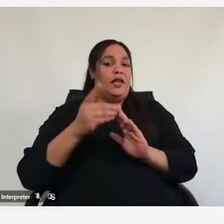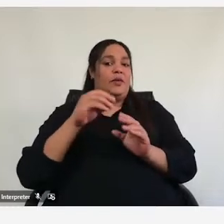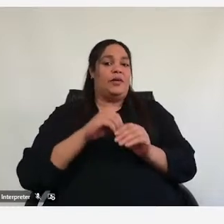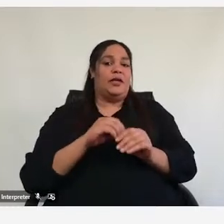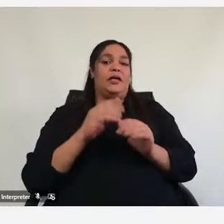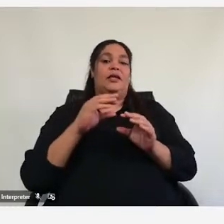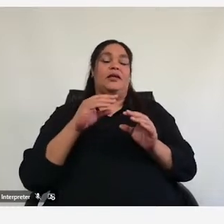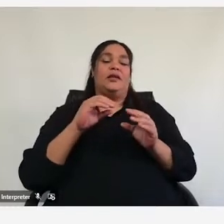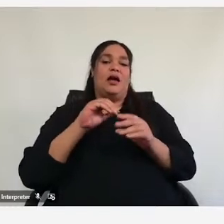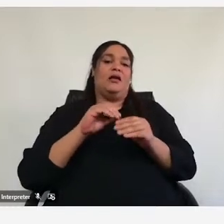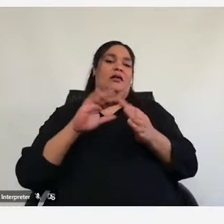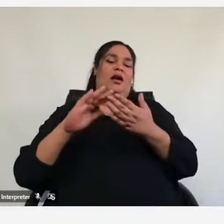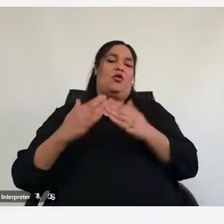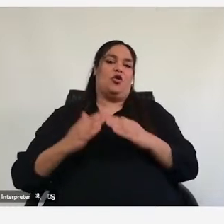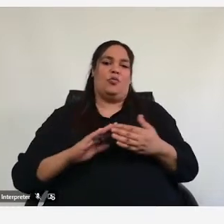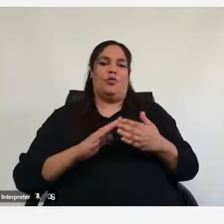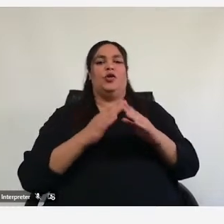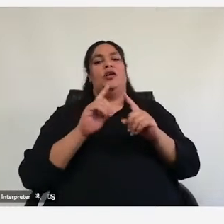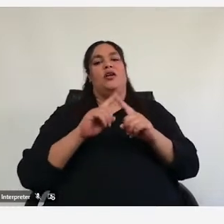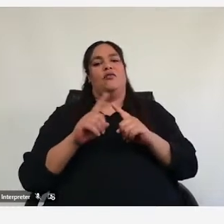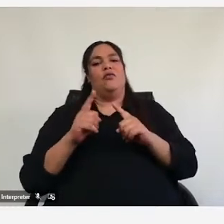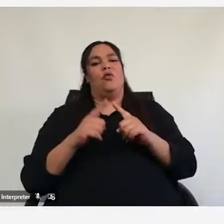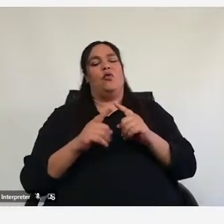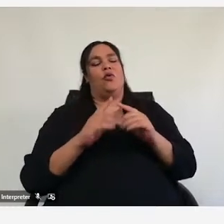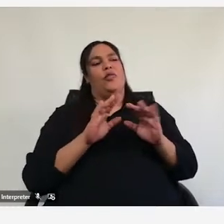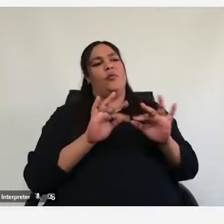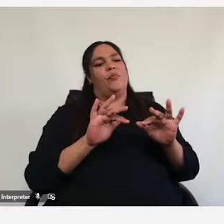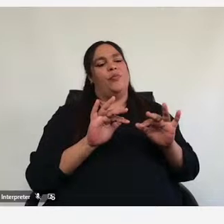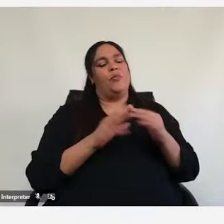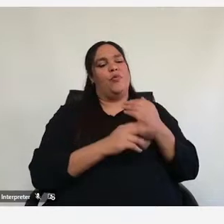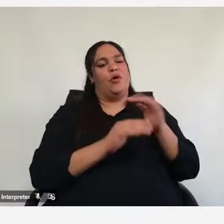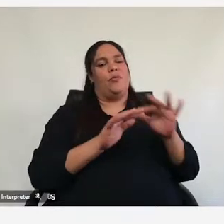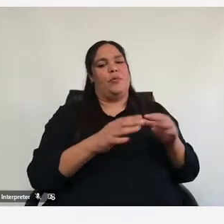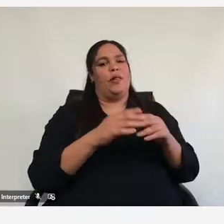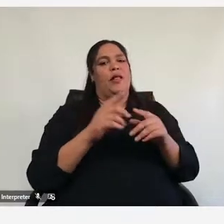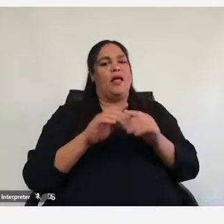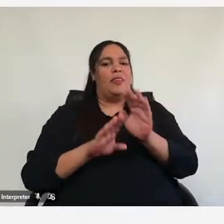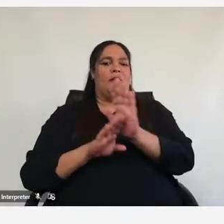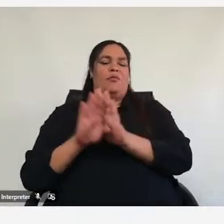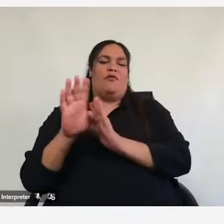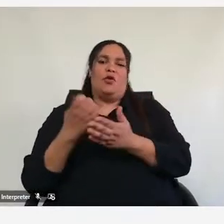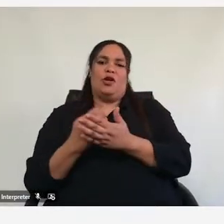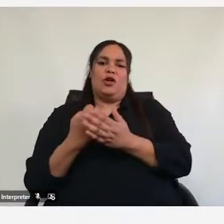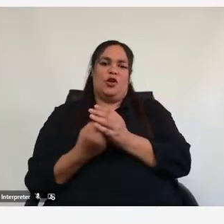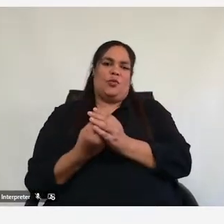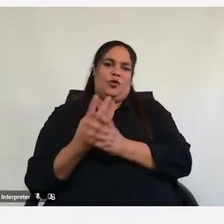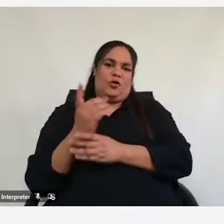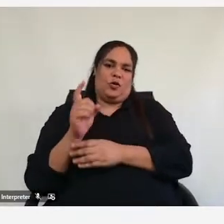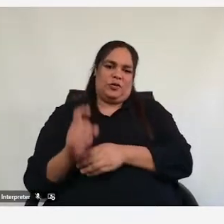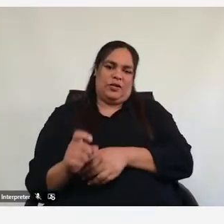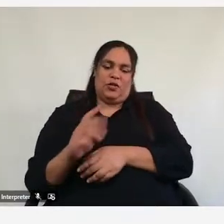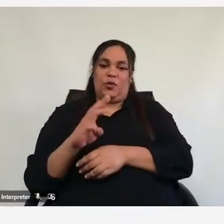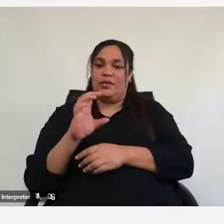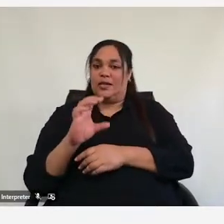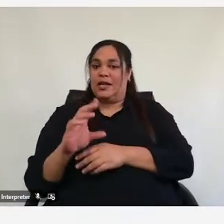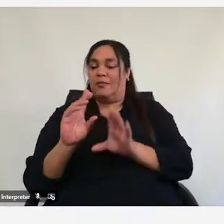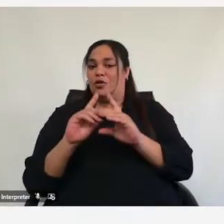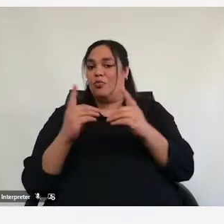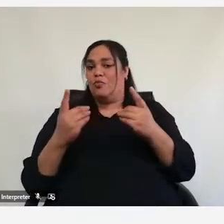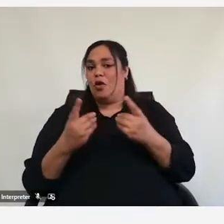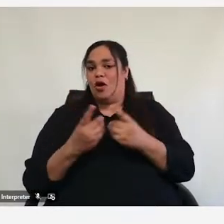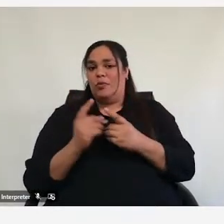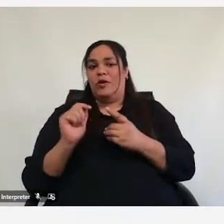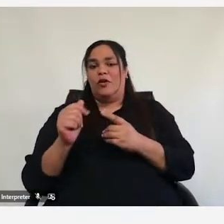ons gemeenskappe, afbreek van die armoedekringloop en die bevordering van ekonomiese groei. Die Wes-Kaapse Departement